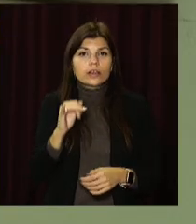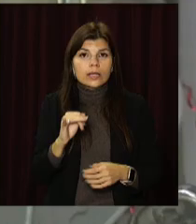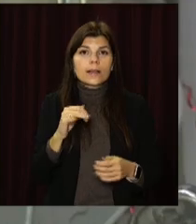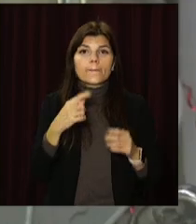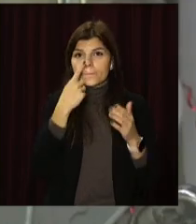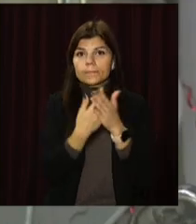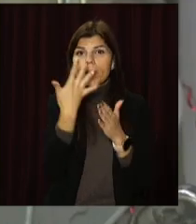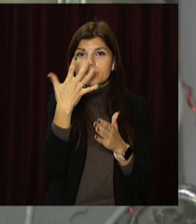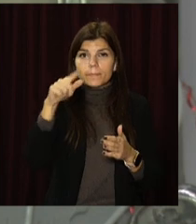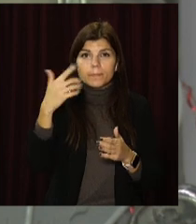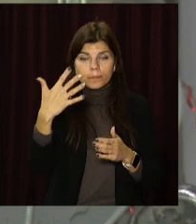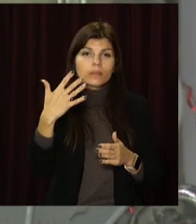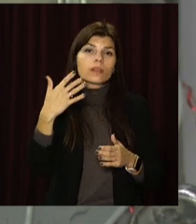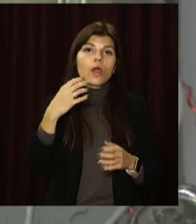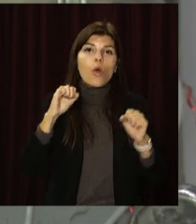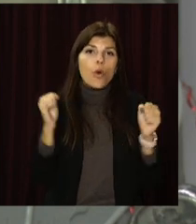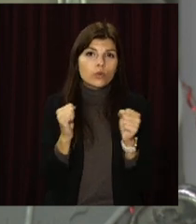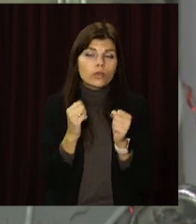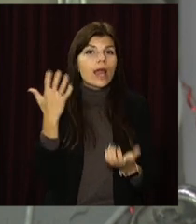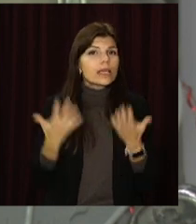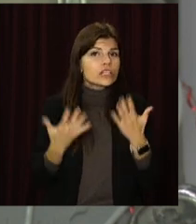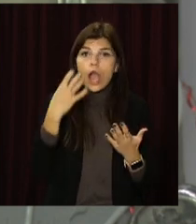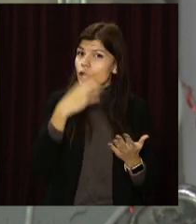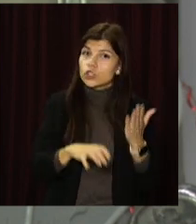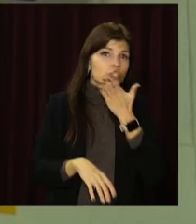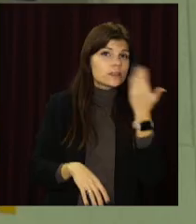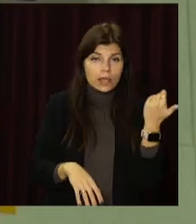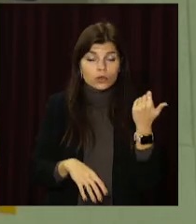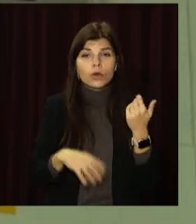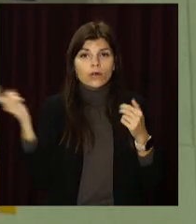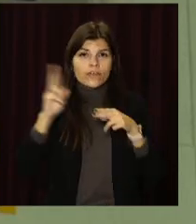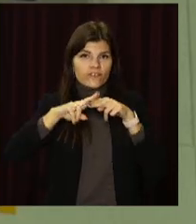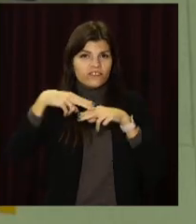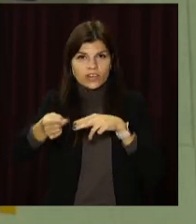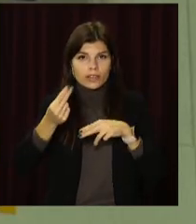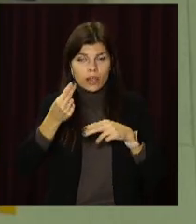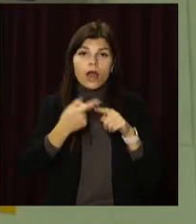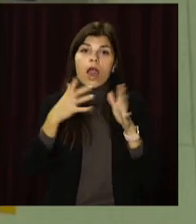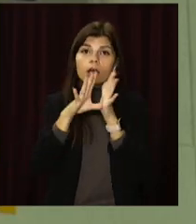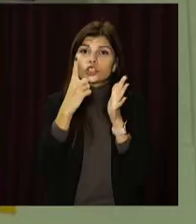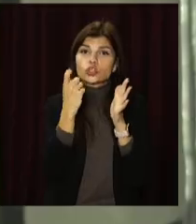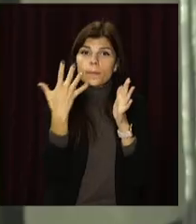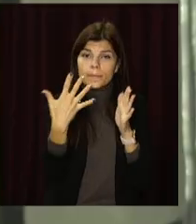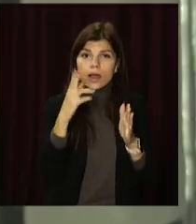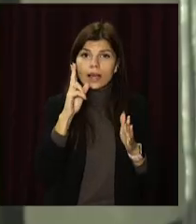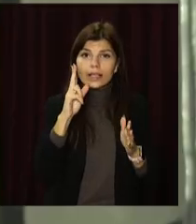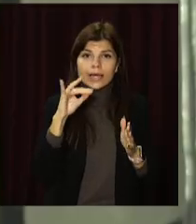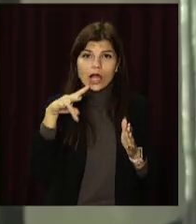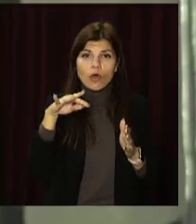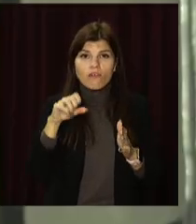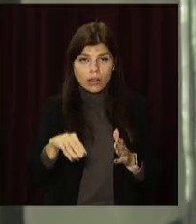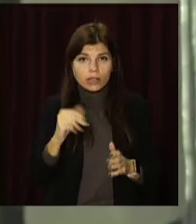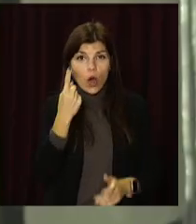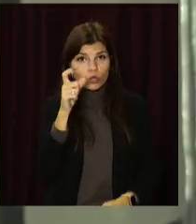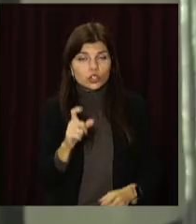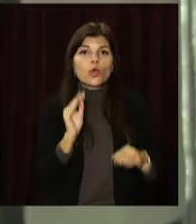практично 5,5 холодної в разі відсутності гарячої. Щодо електрики, то це 105 кВт-годин на одну людину і